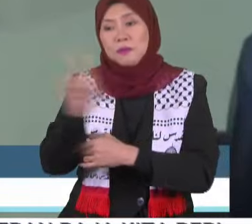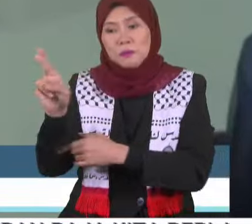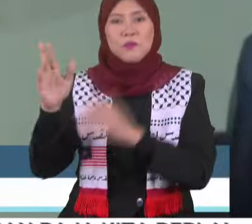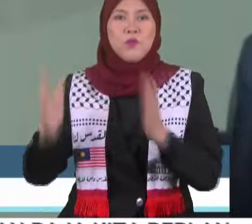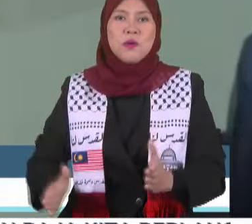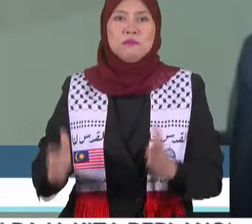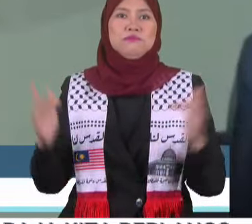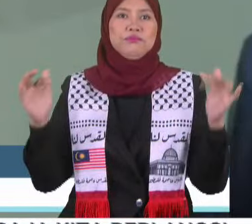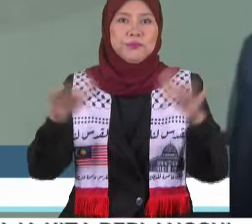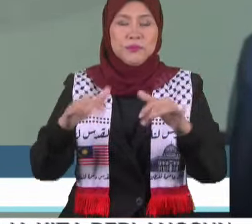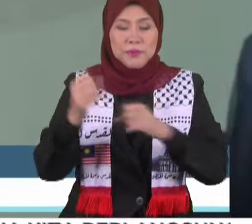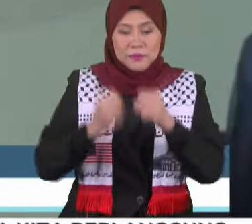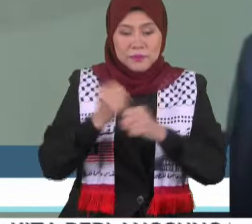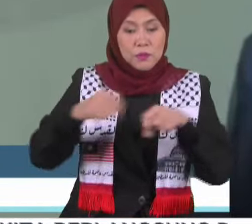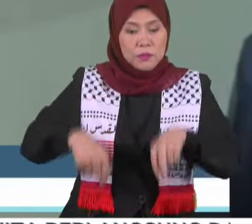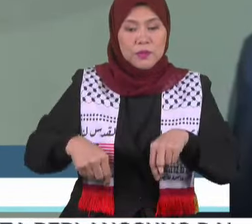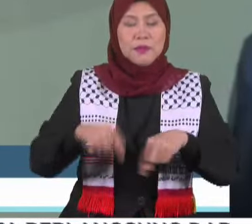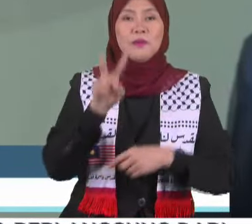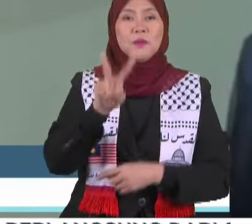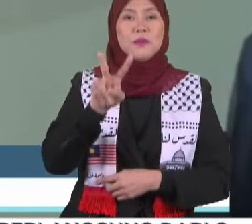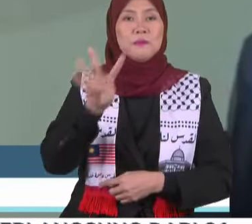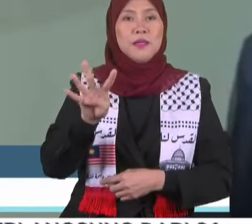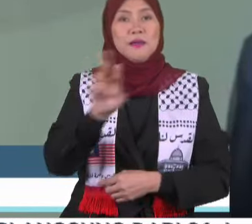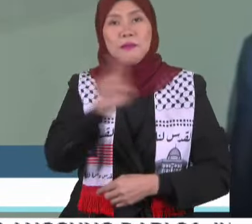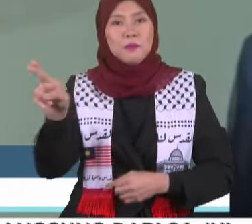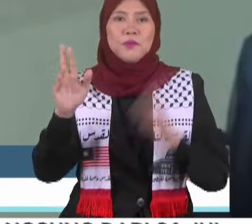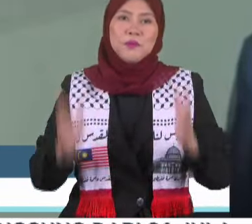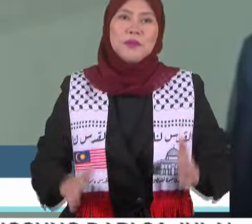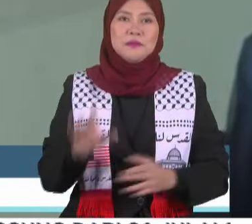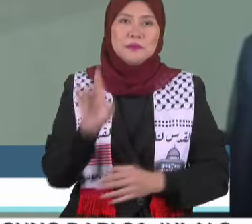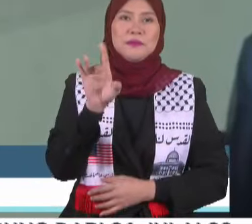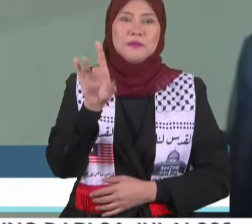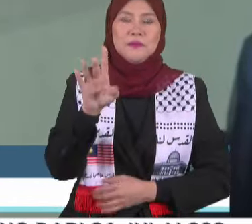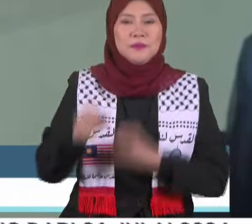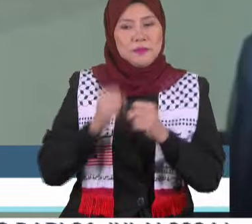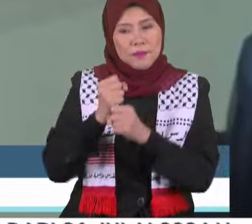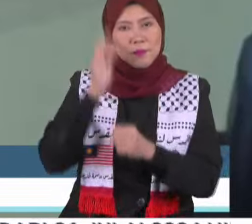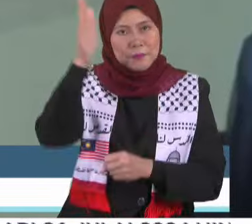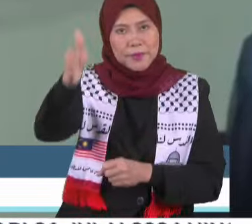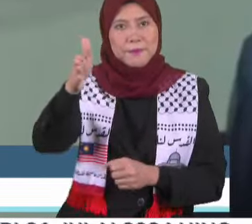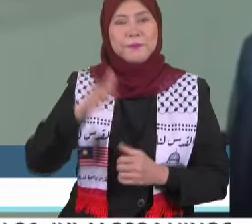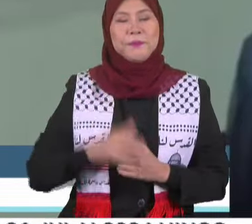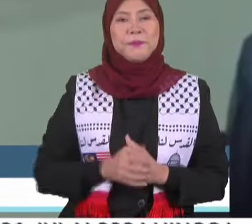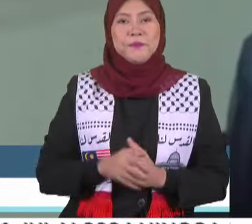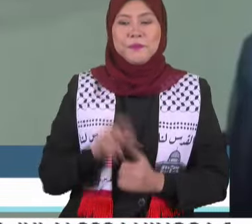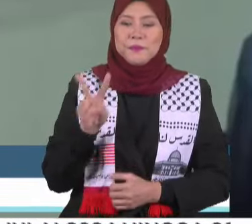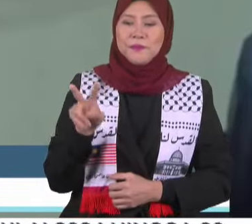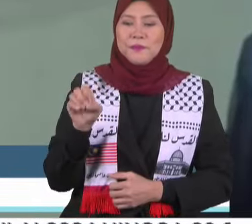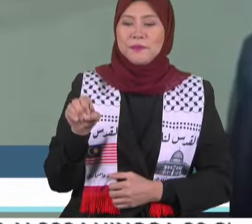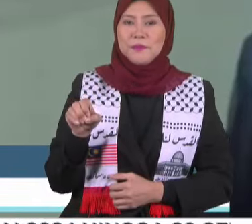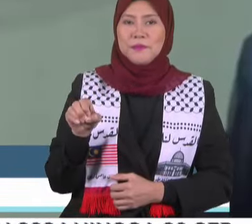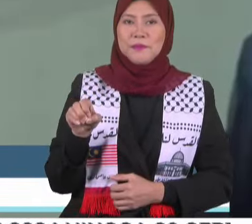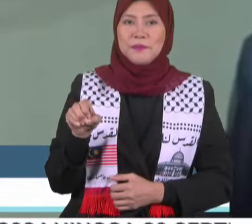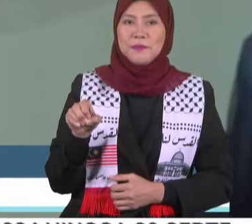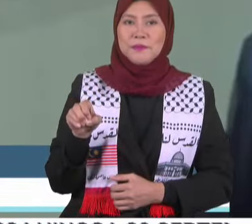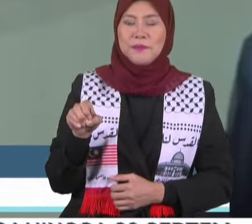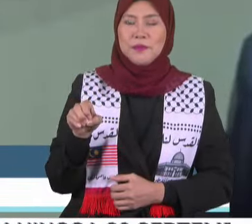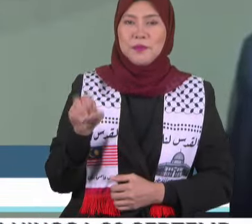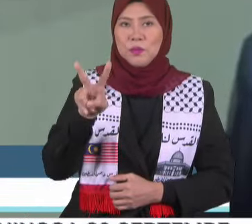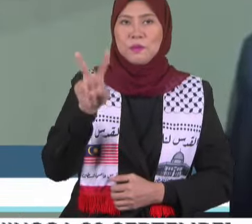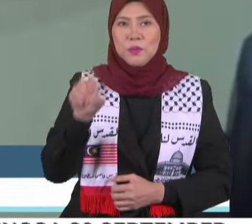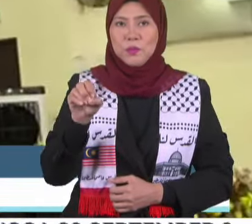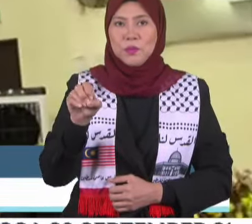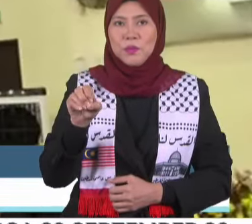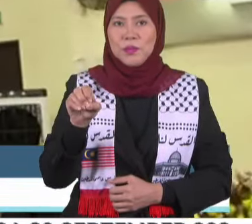23,000 orang. Tahun ini, 24,000 orang. InsyaAllah, tahun hadapan, 25,000 orang.